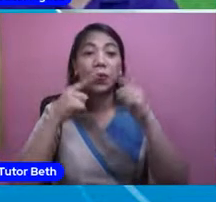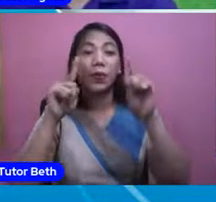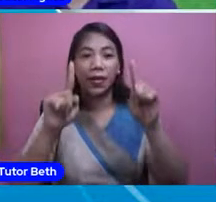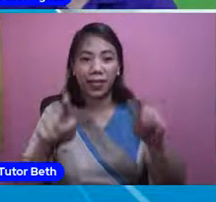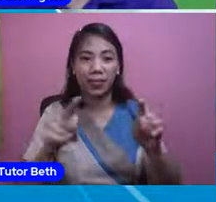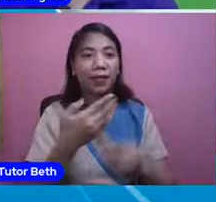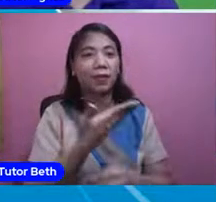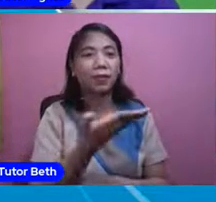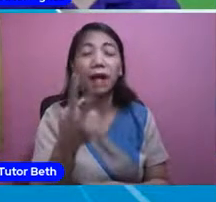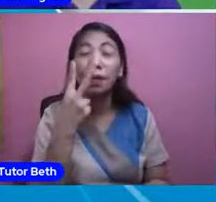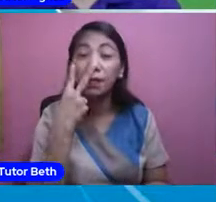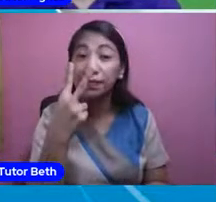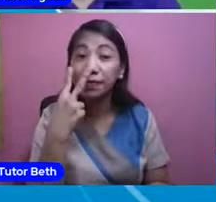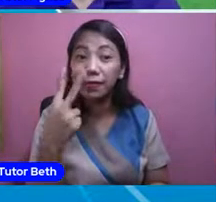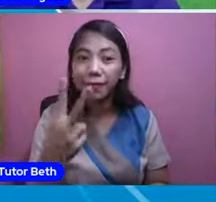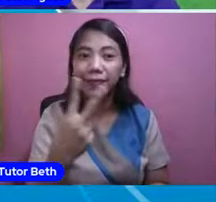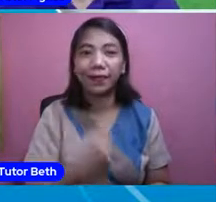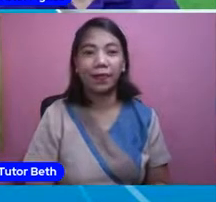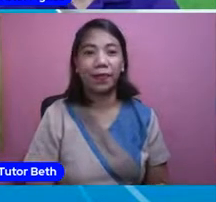makita namin.